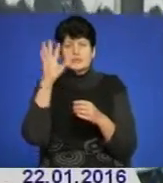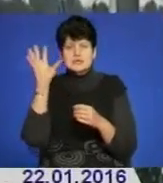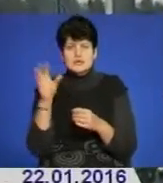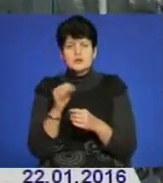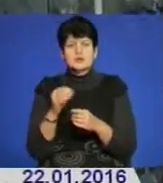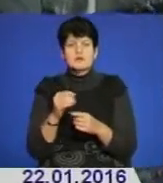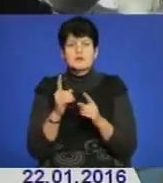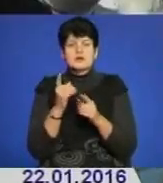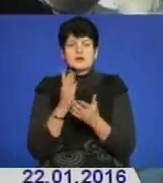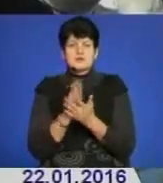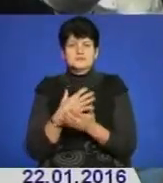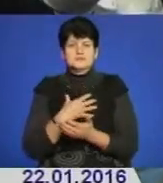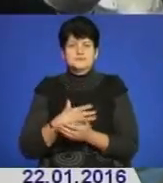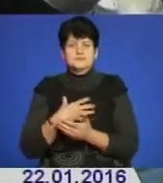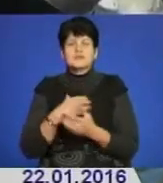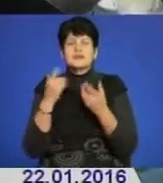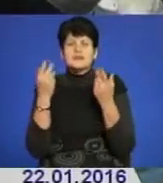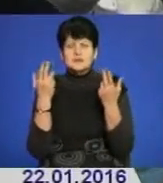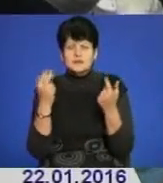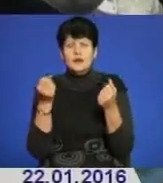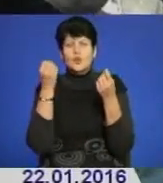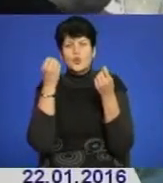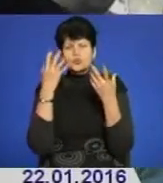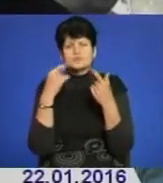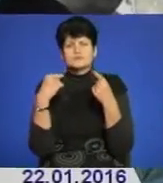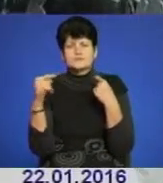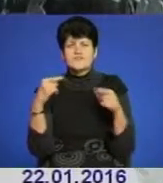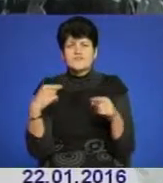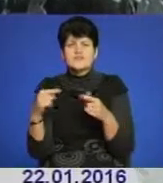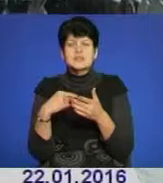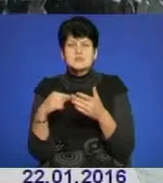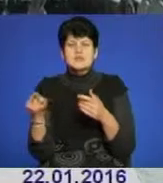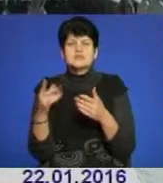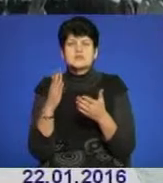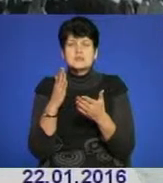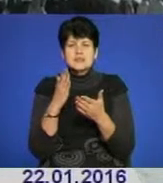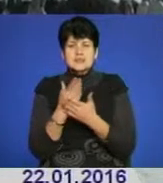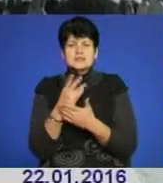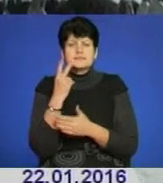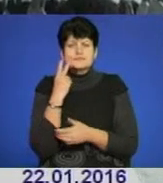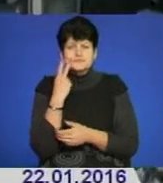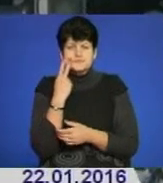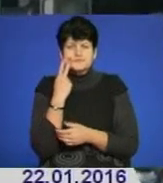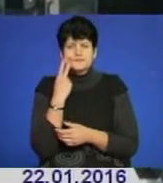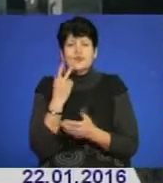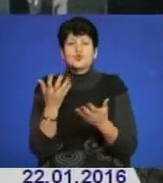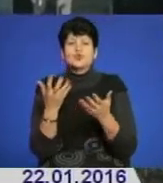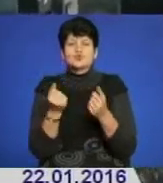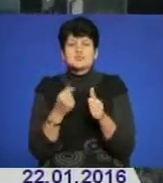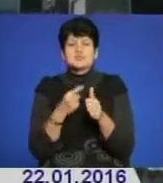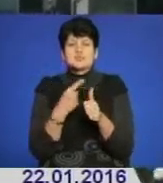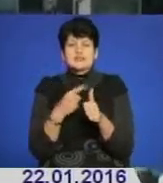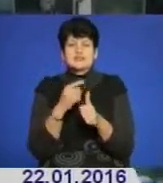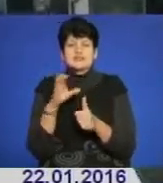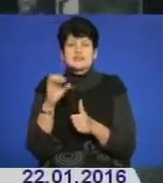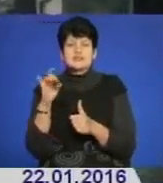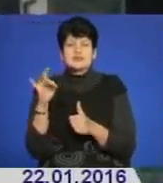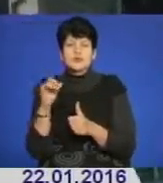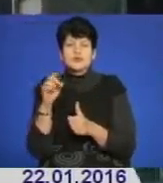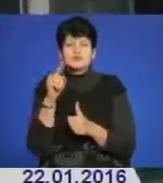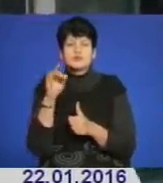актуальне. Так, культурні і ментальні відмінності між українцями Заходу і Сходу були завжди, отримавши назву «Синдром Збруча».